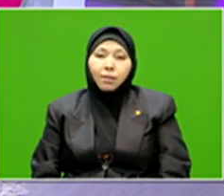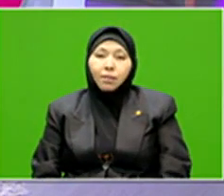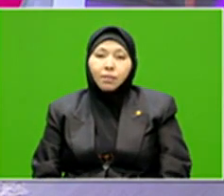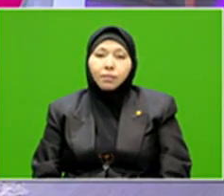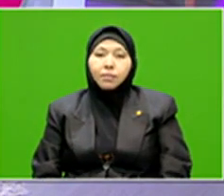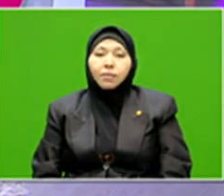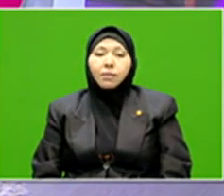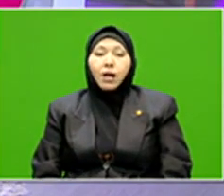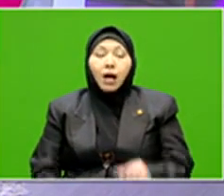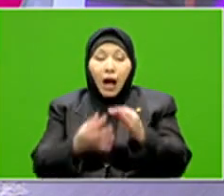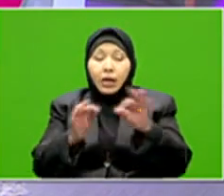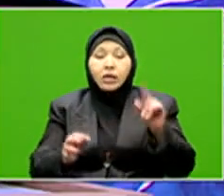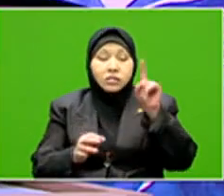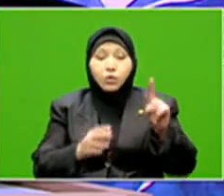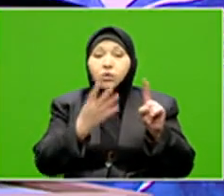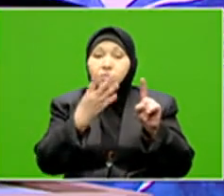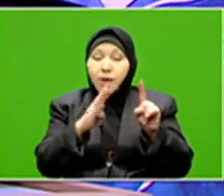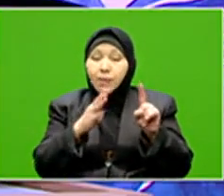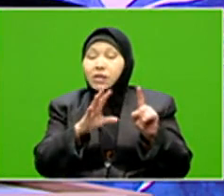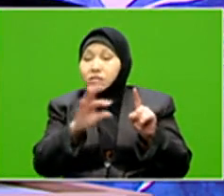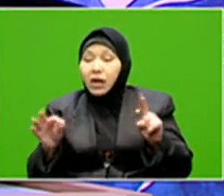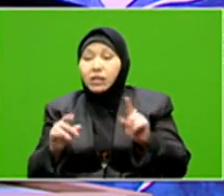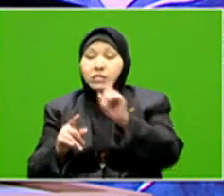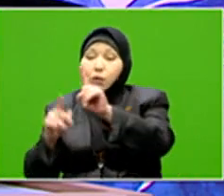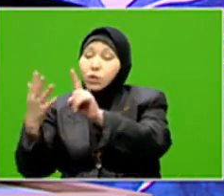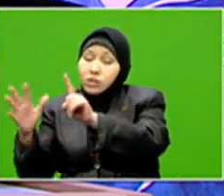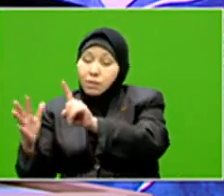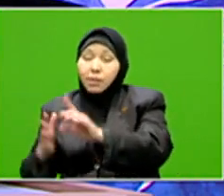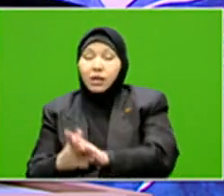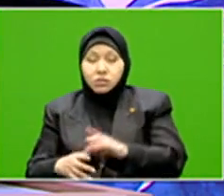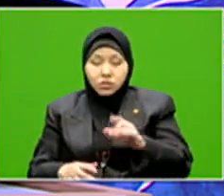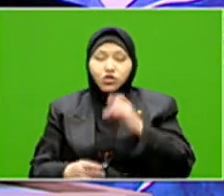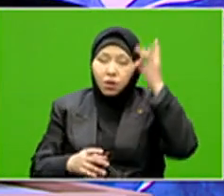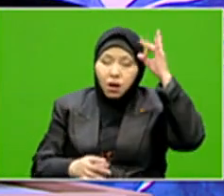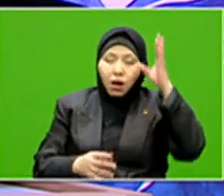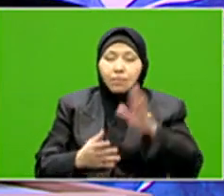Ayat 114 115 insya-Allah. Auzubillahi minasyaitonir rajim.